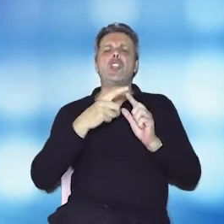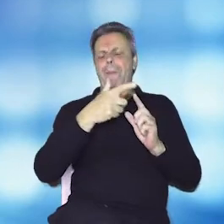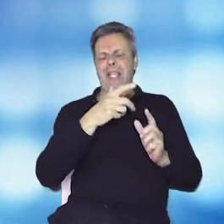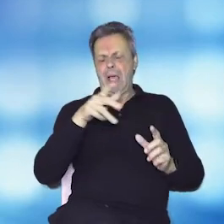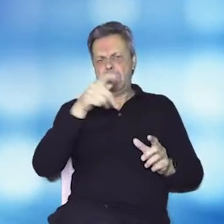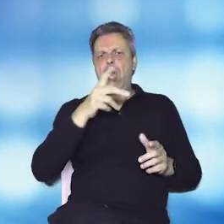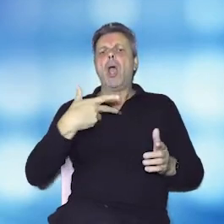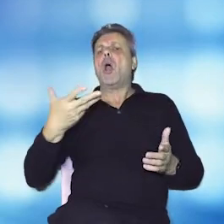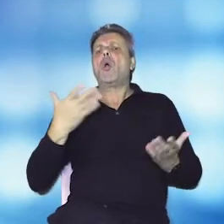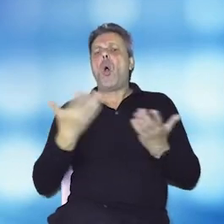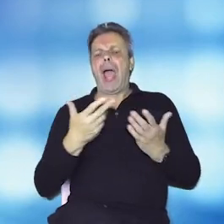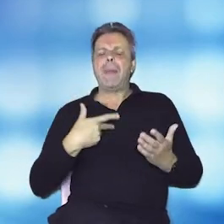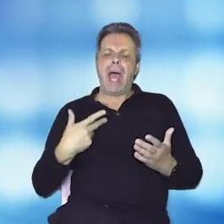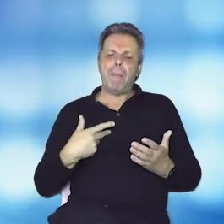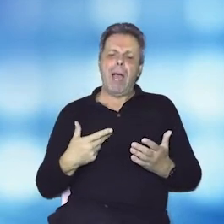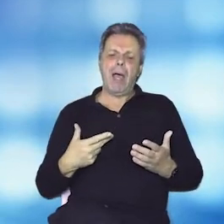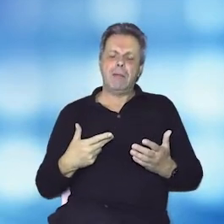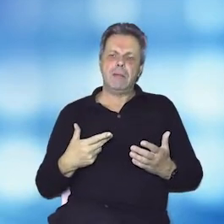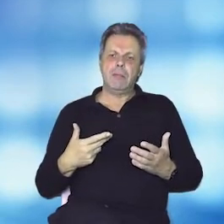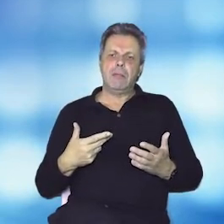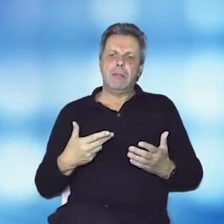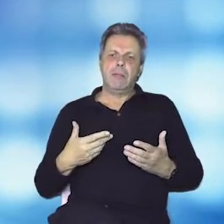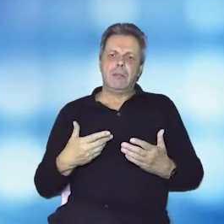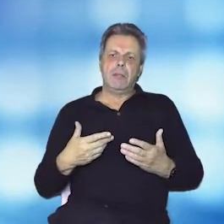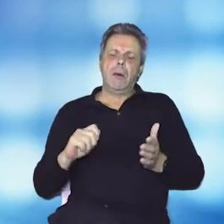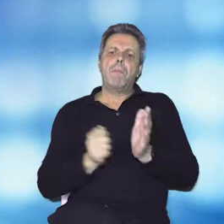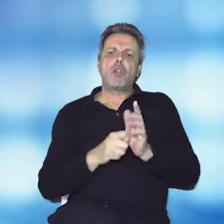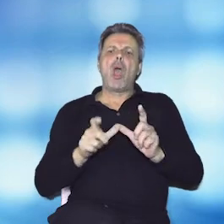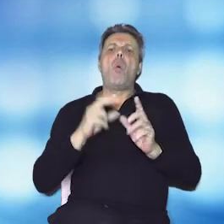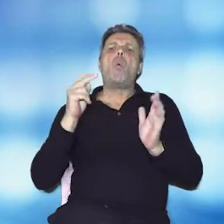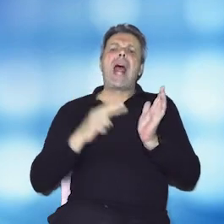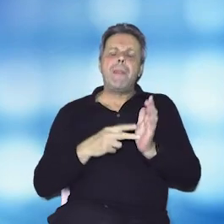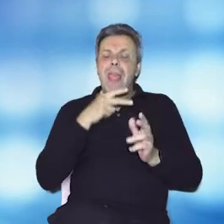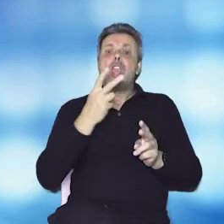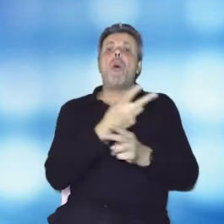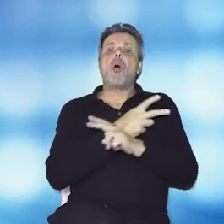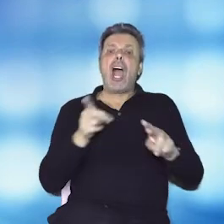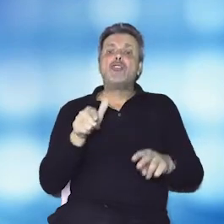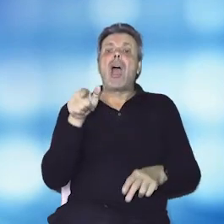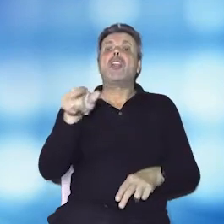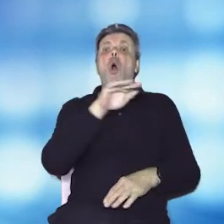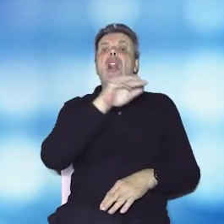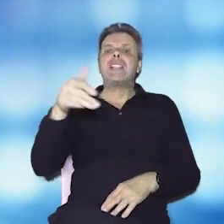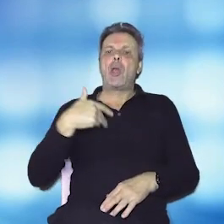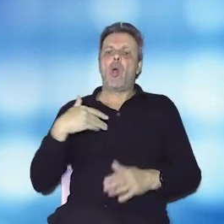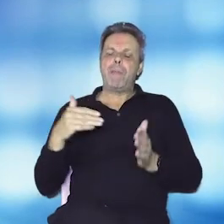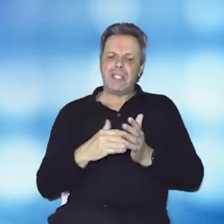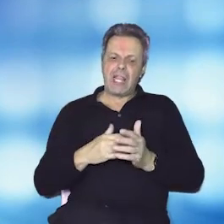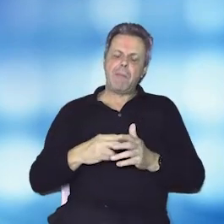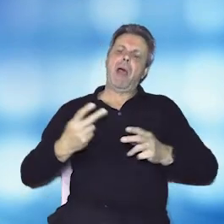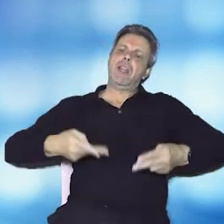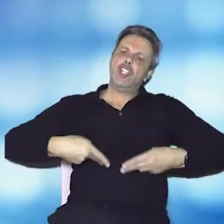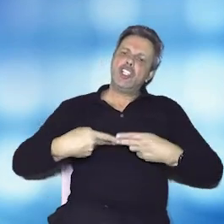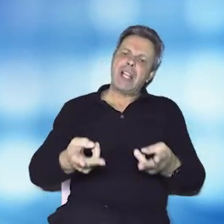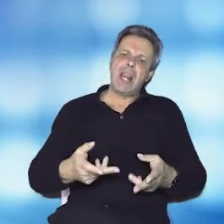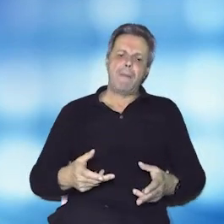koja nam nabavlja uran i obogaćuje ga do razine do koje mi trebamo. Tada ga isporučuje